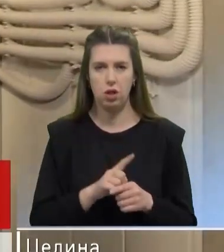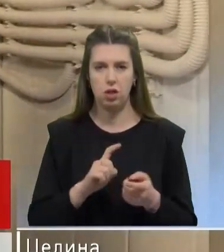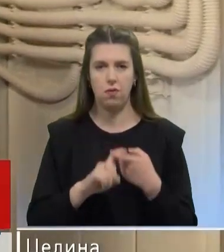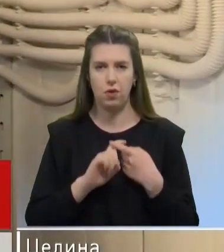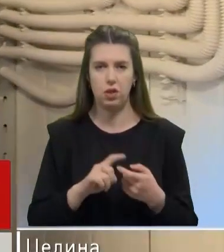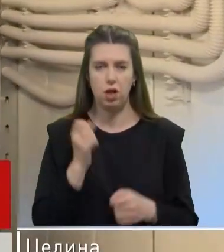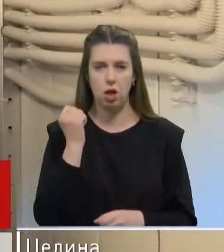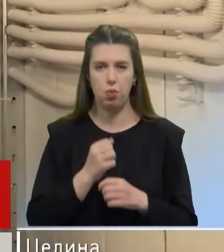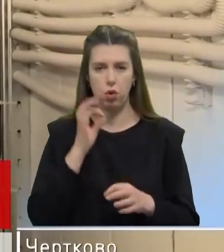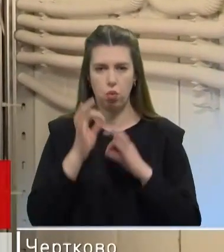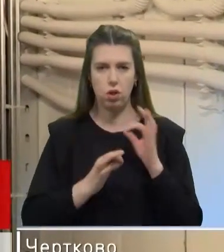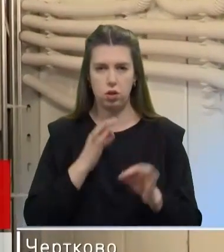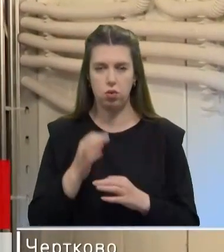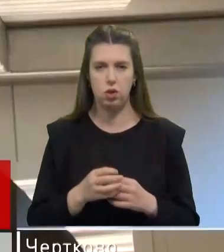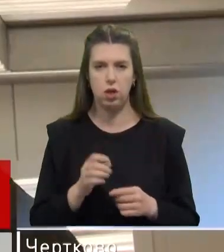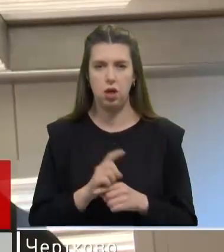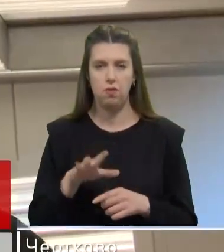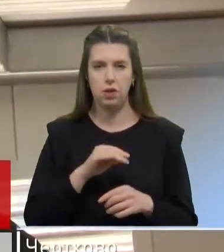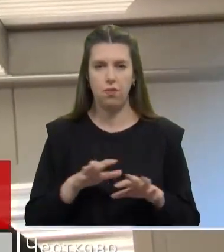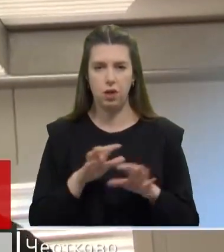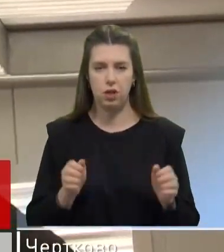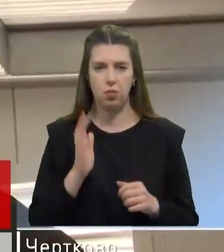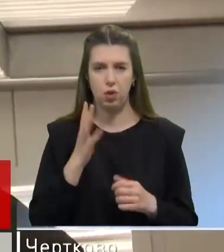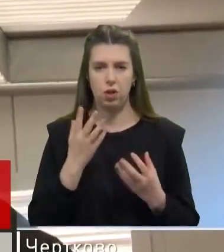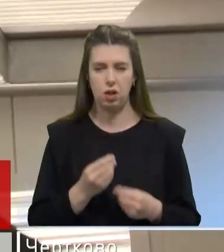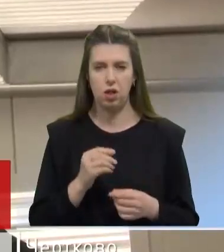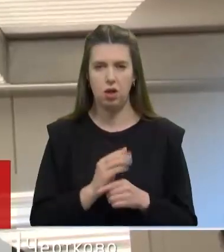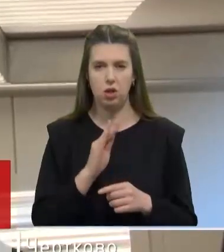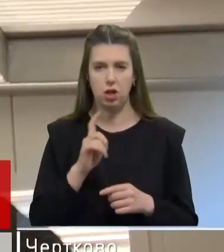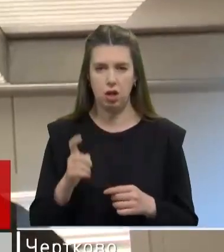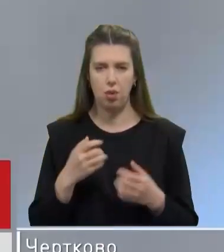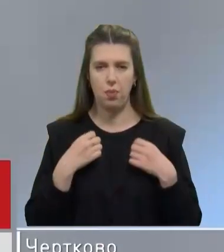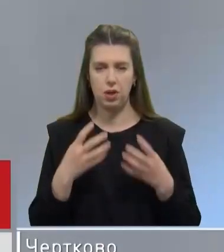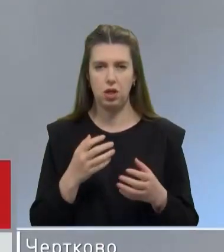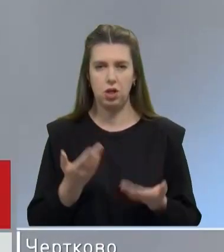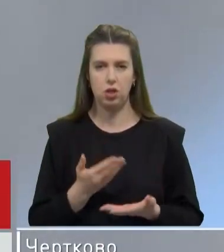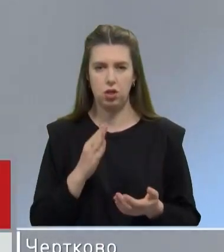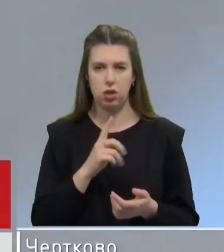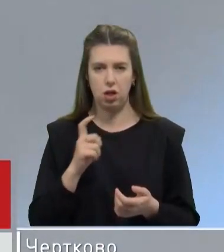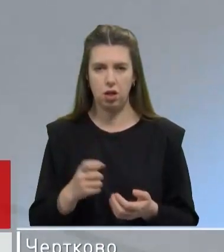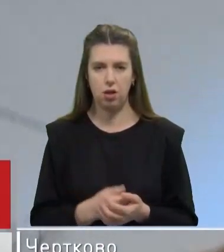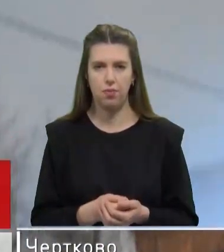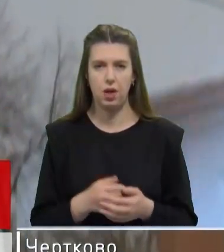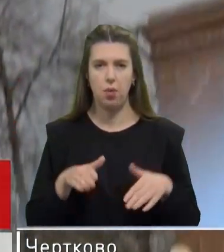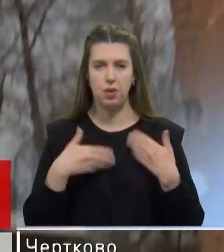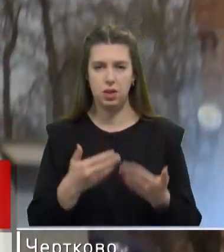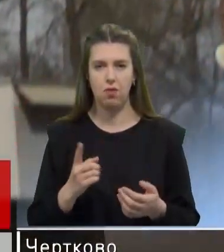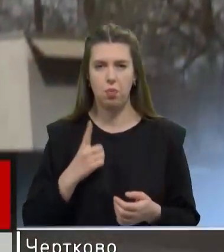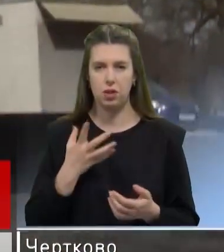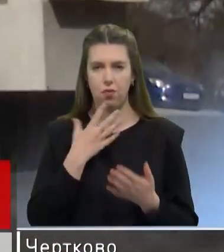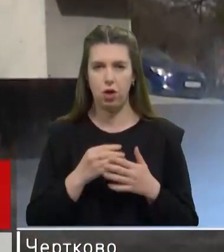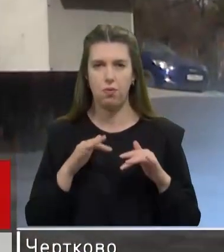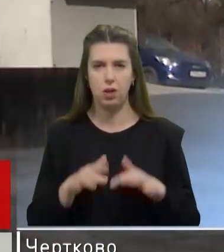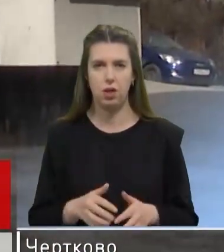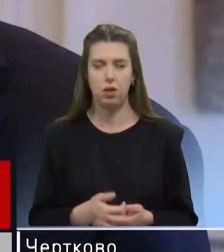связи с сотрудниками круглосуточно. Представители власти в преддверии Дня бытового обслуживания населения и жилищно-коммунального хозяйства поздравляют мастеров своего